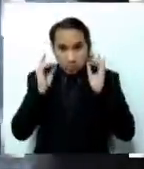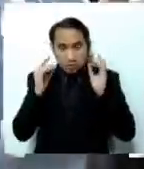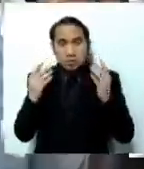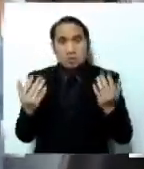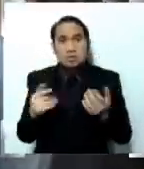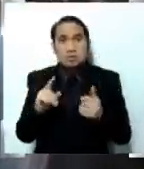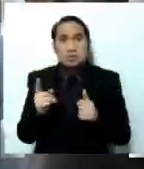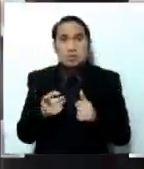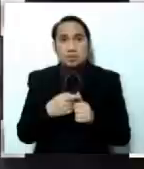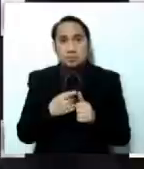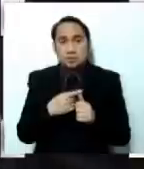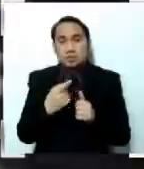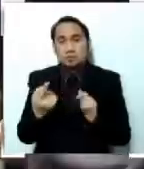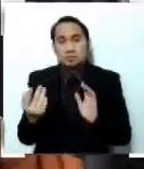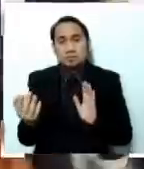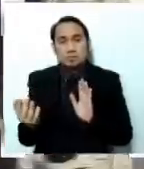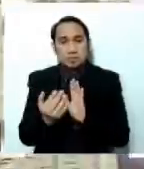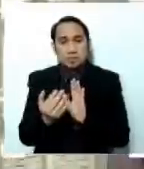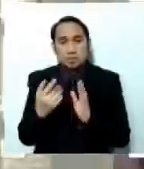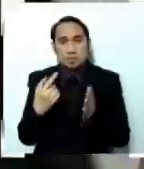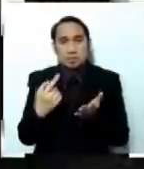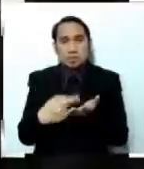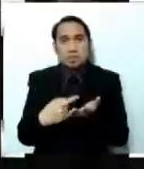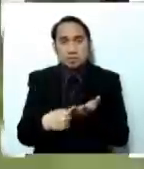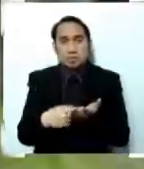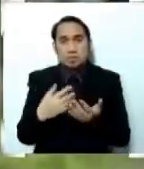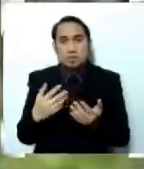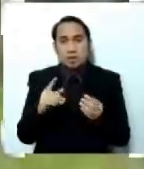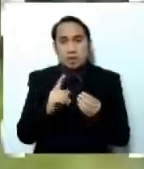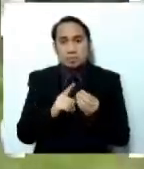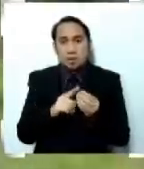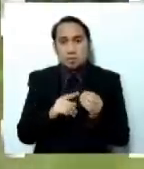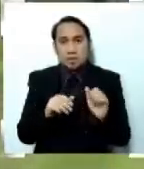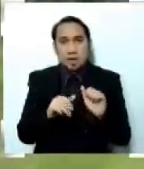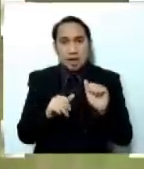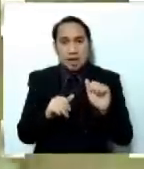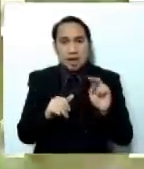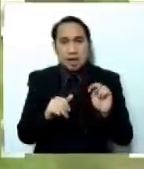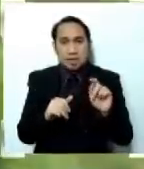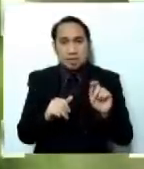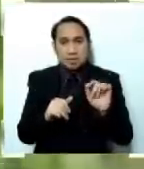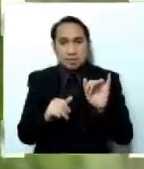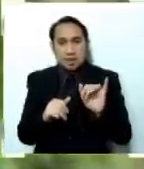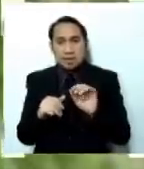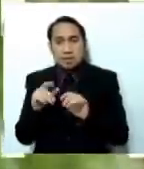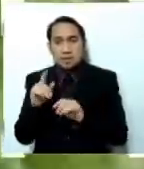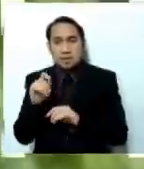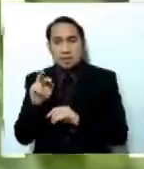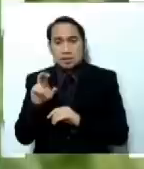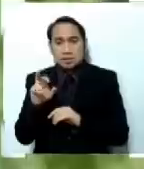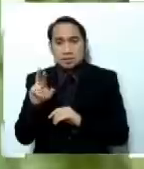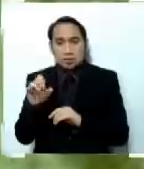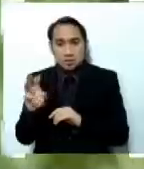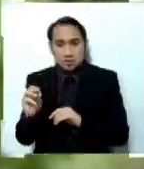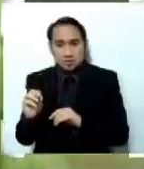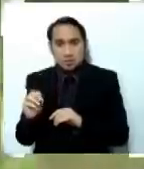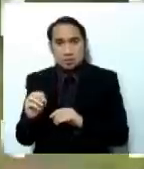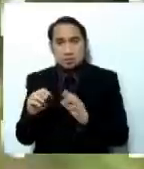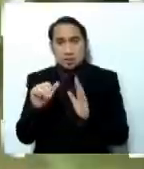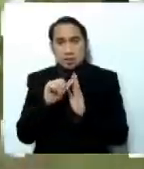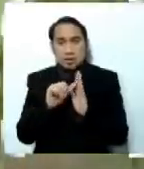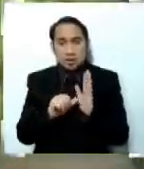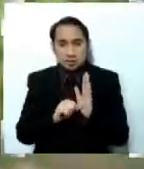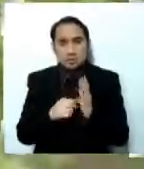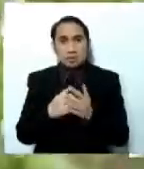kauna-unahan niyang pagharap sa oral arguments kaugnay ng Anti-Terrorism Act. Ang Abu Sayyaf Group na nasa likod ng mga ito na proscribed na raw